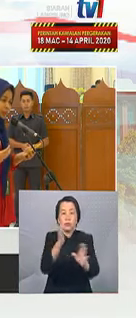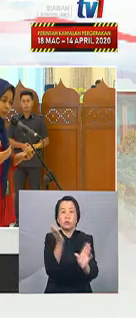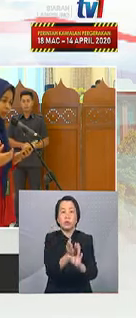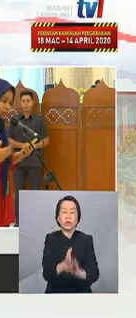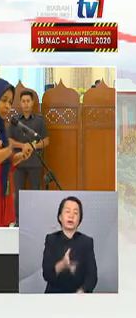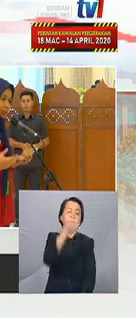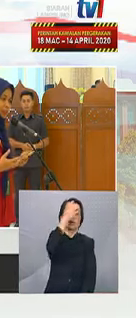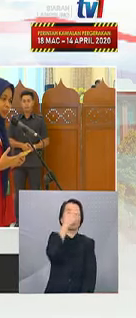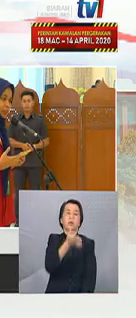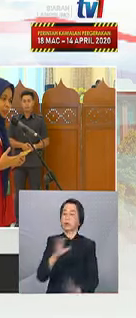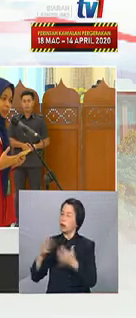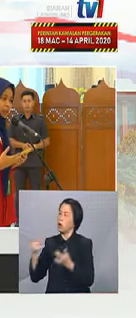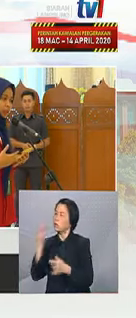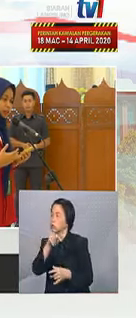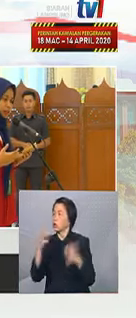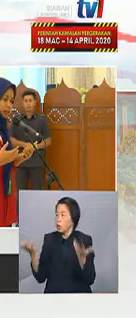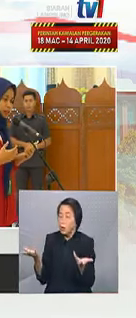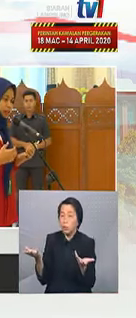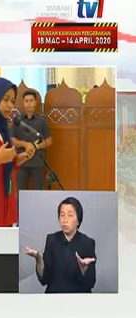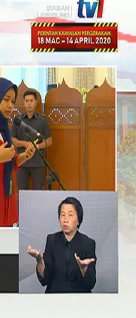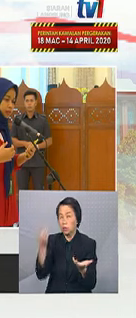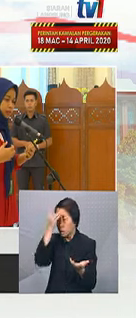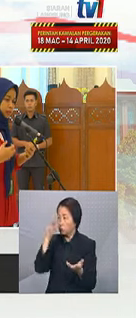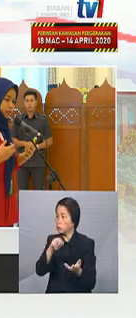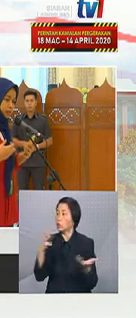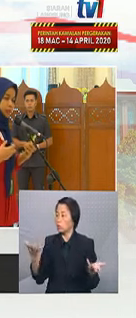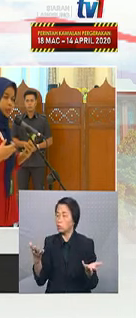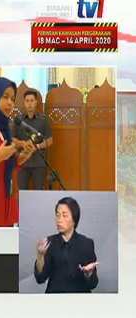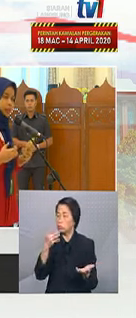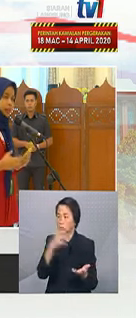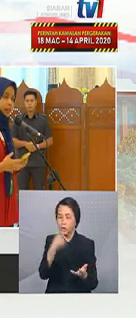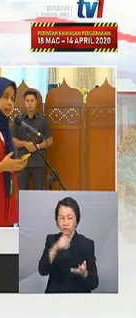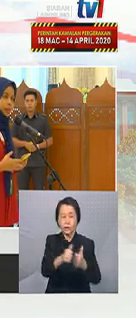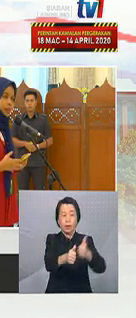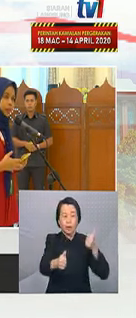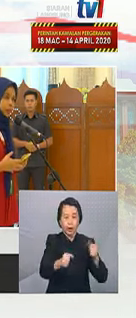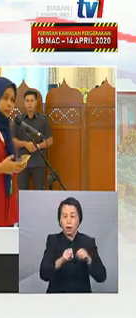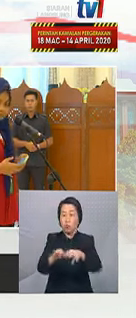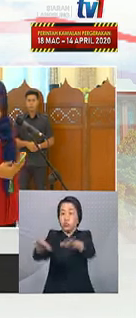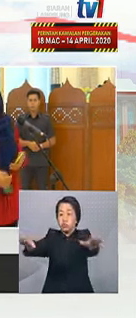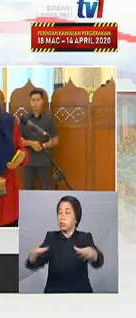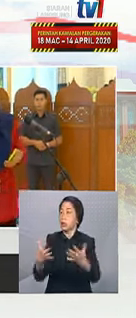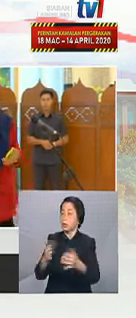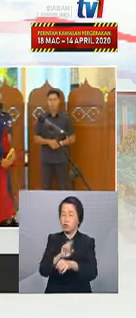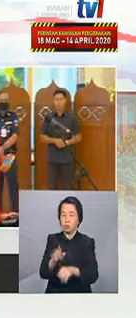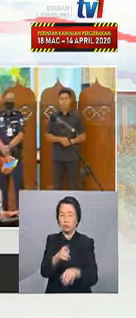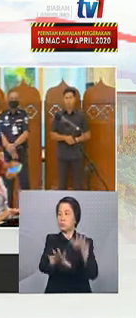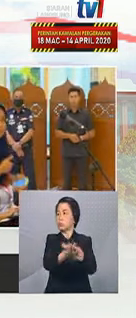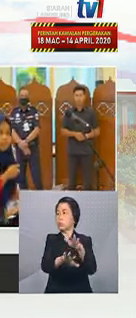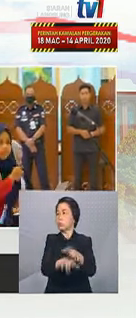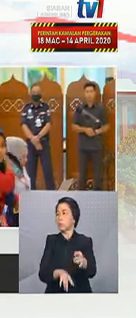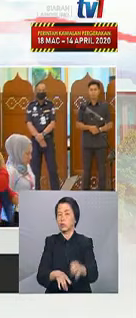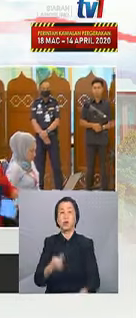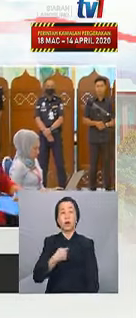So bagaimana Datuk Sri melihat perkara ini, mungkin untuk sekaligus mengelakkan penularan COVID? Saya dah